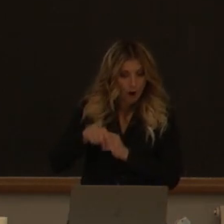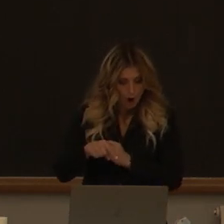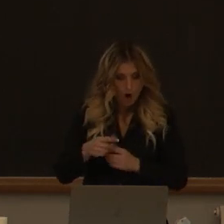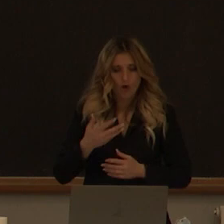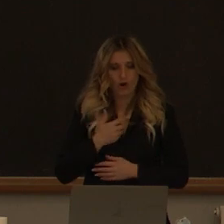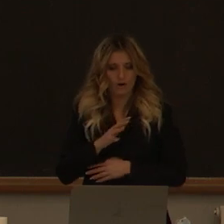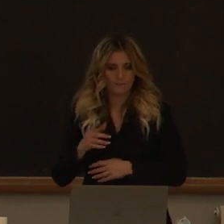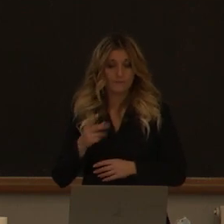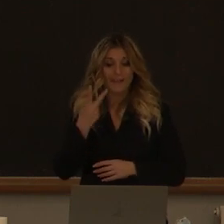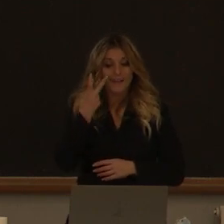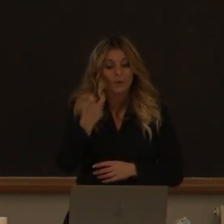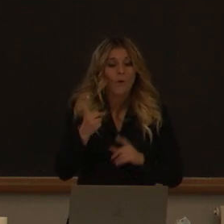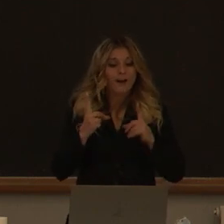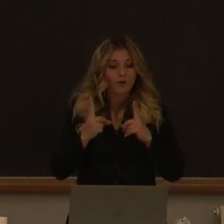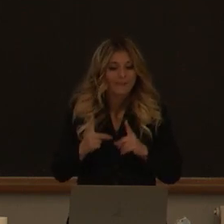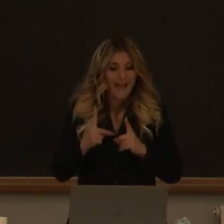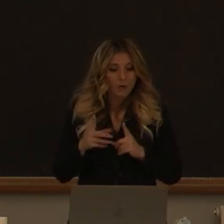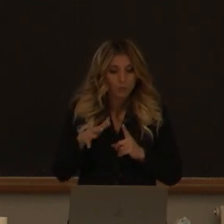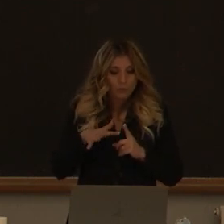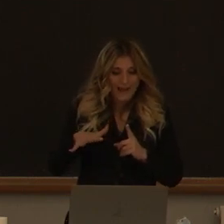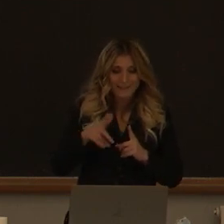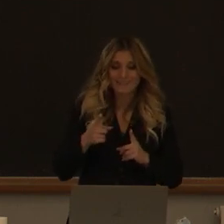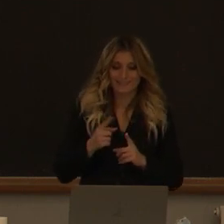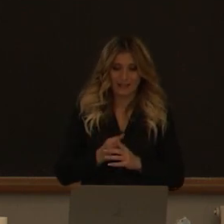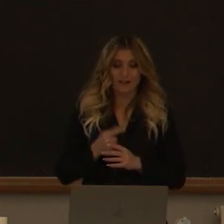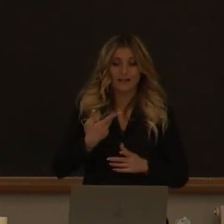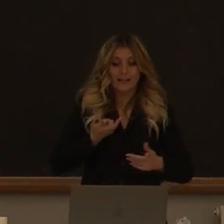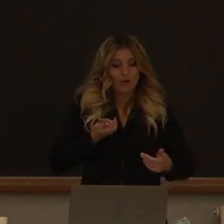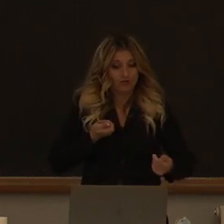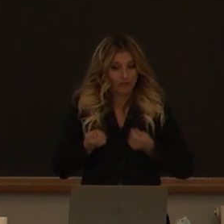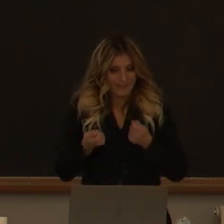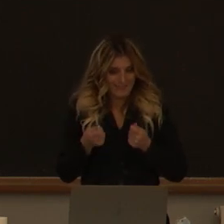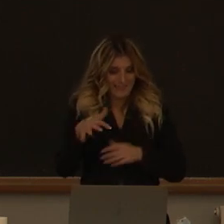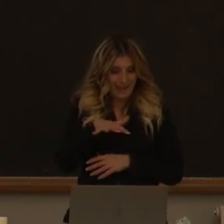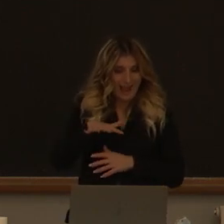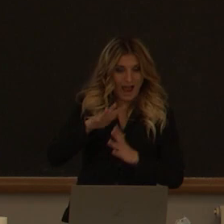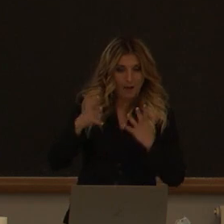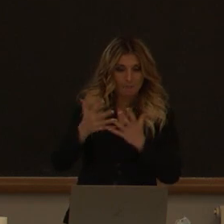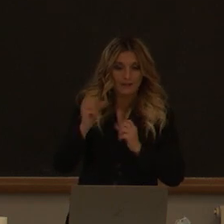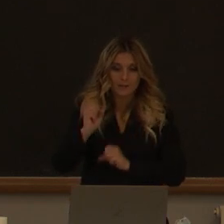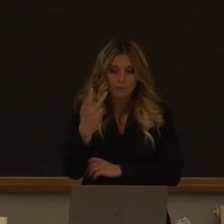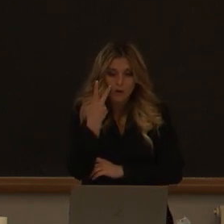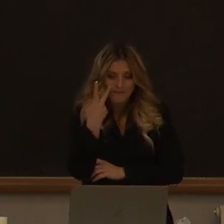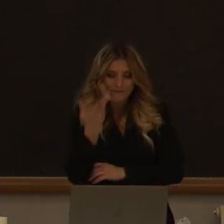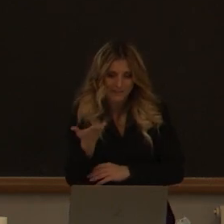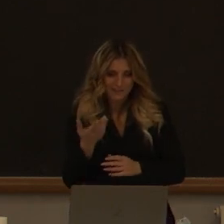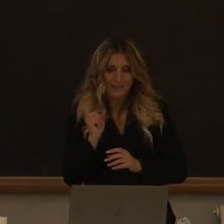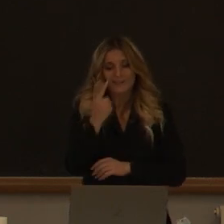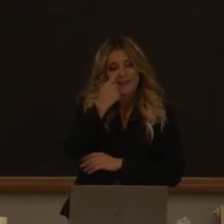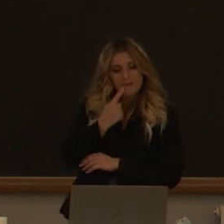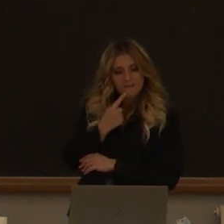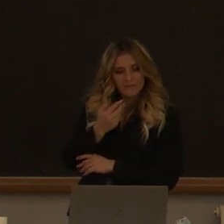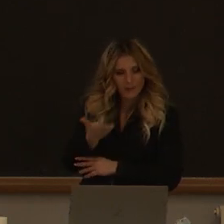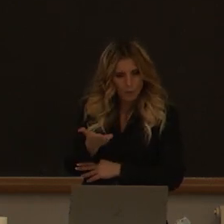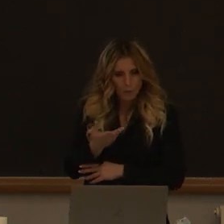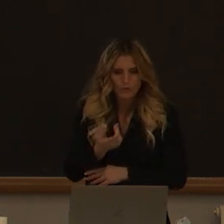Per quanto riguarda il naturalista come specialista, diciamo, in analisi e gestione dell'ambiente, possiamo vedere che è una figura